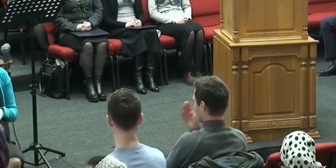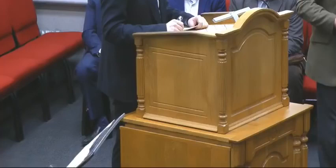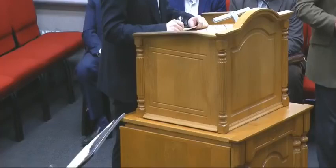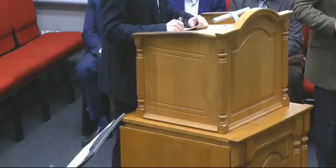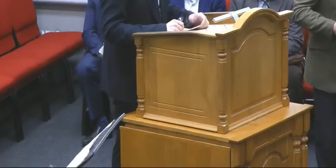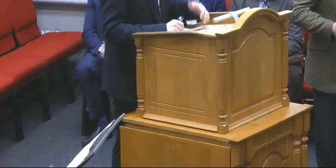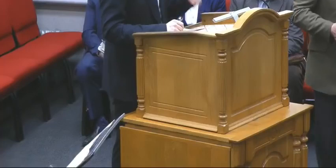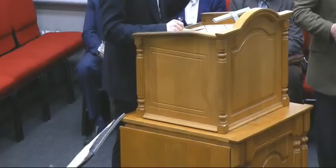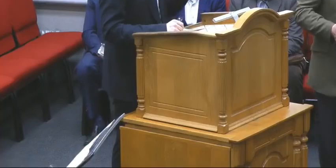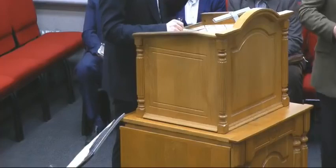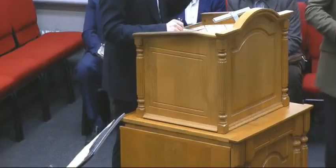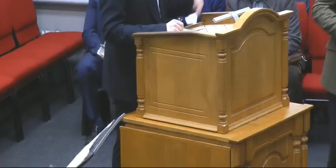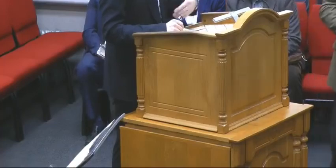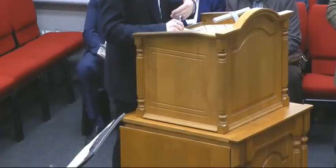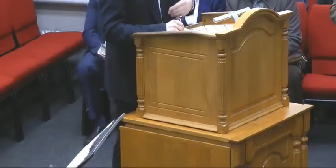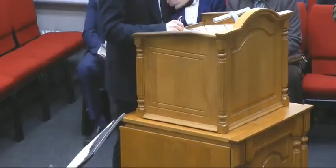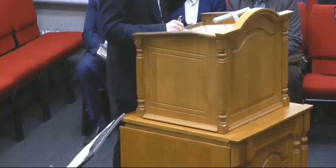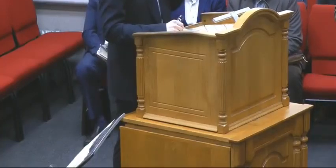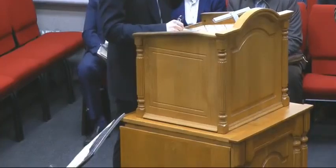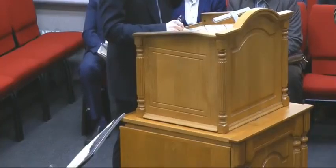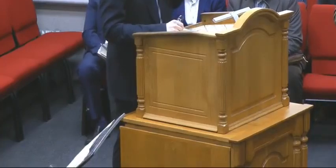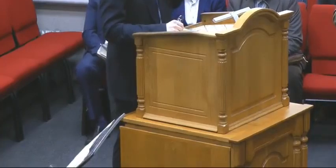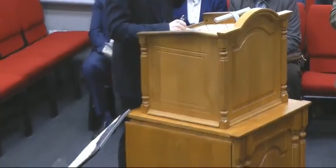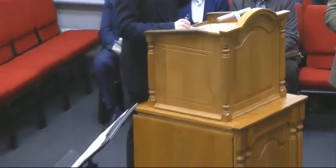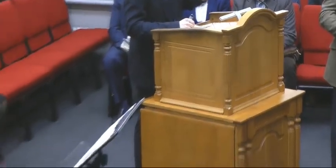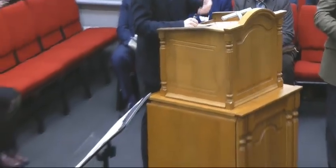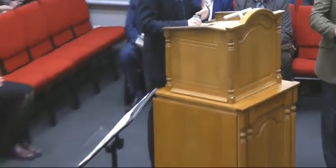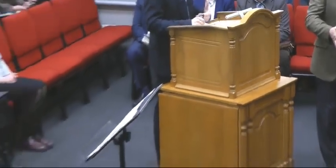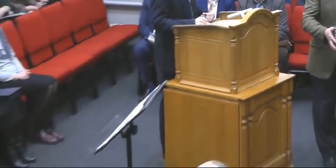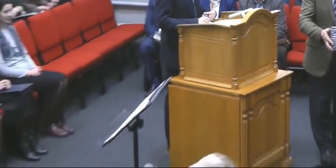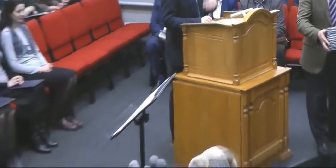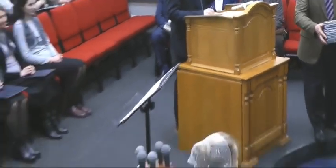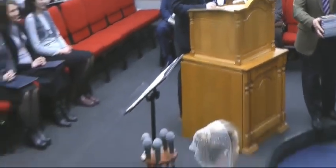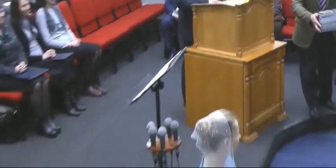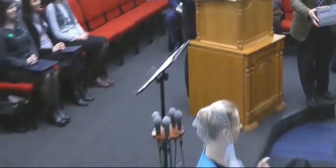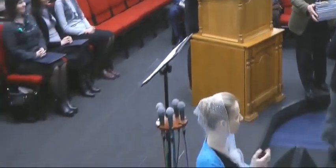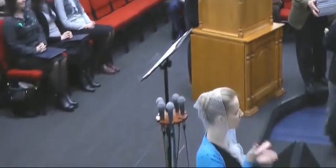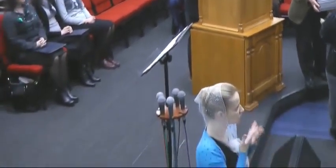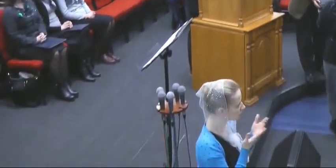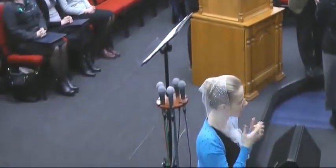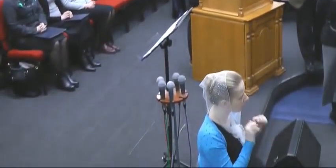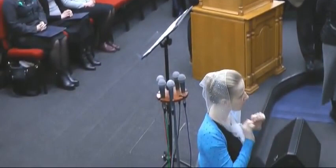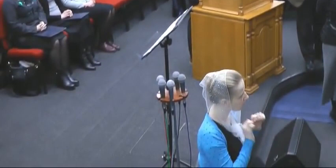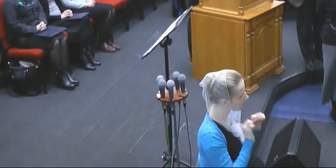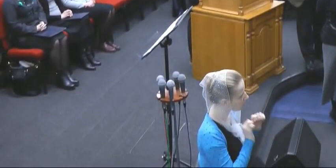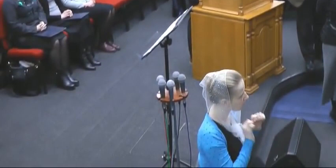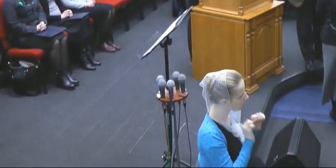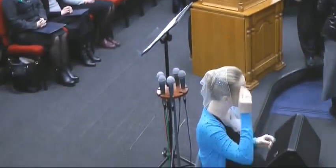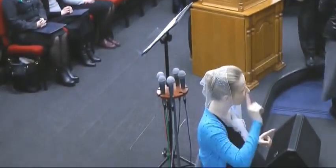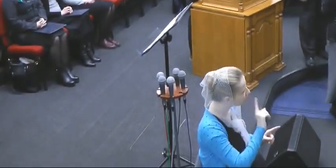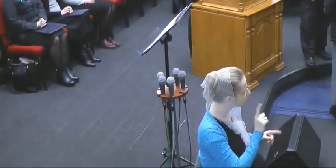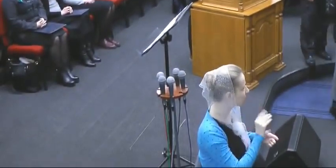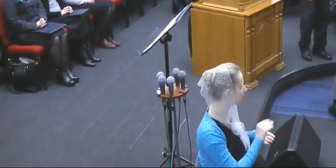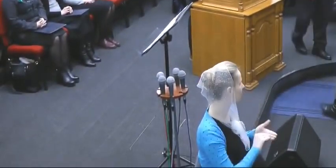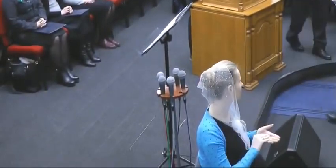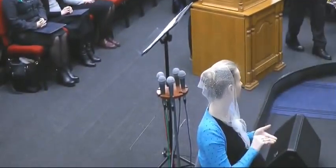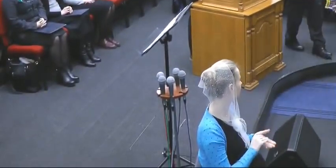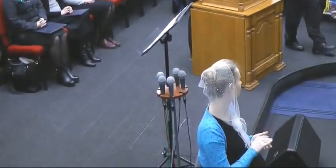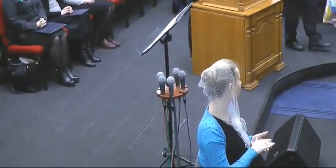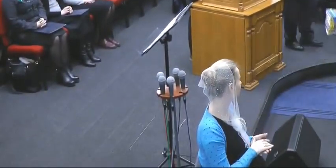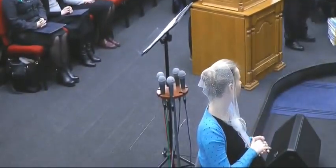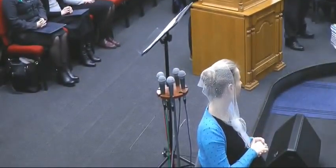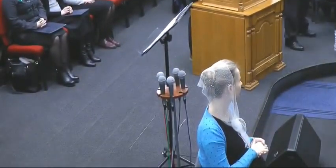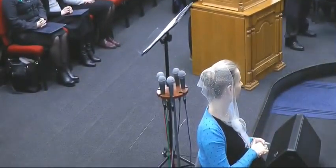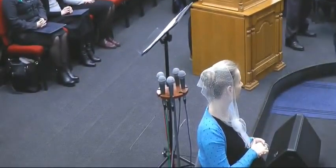було, воно читалось, ви могли давати свої рецензії, свої враження. І це, да,